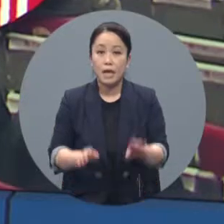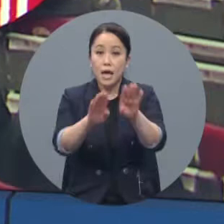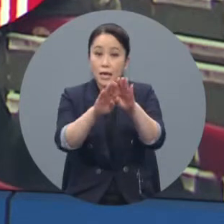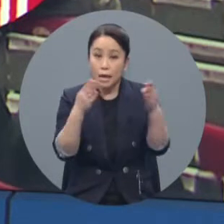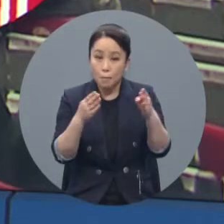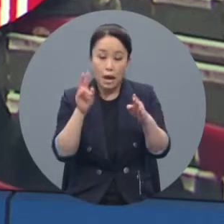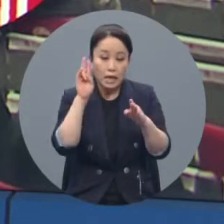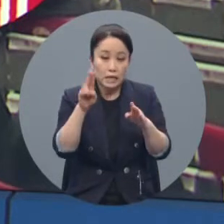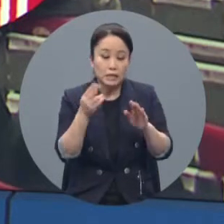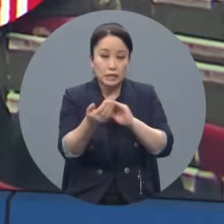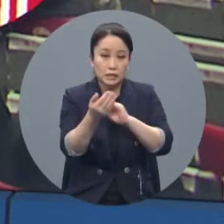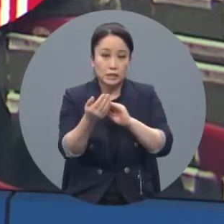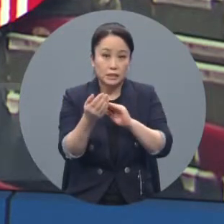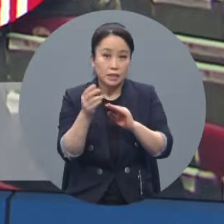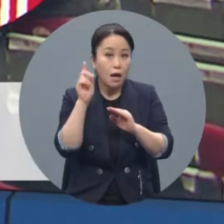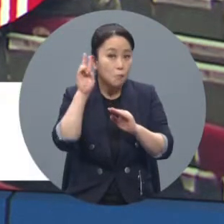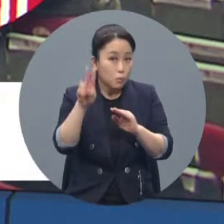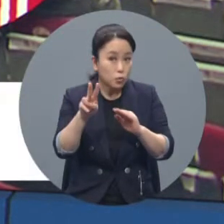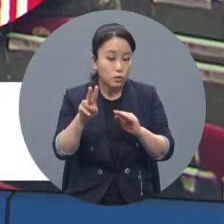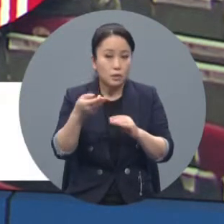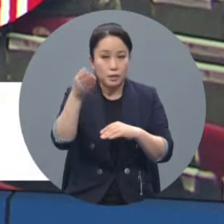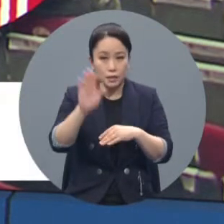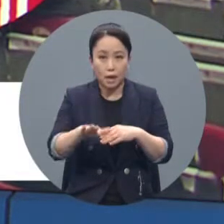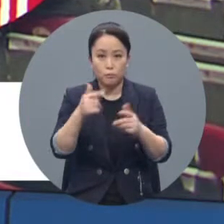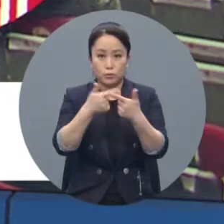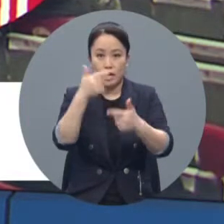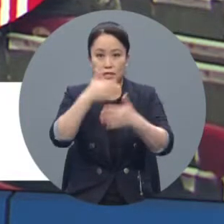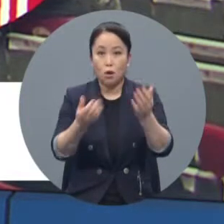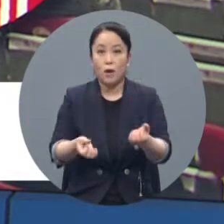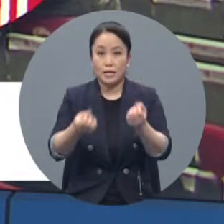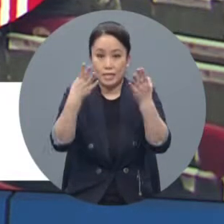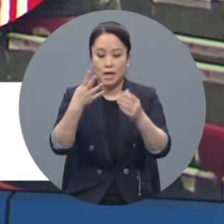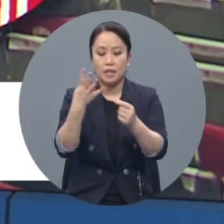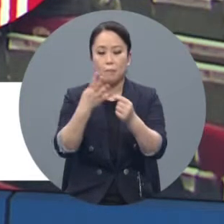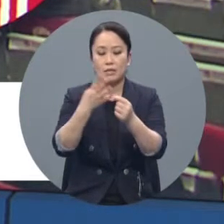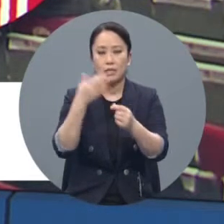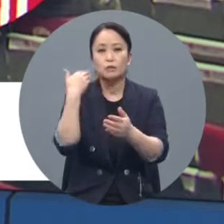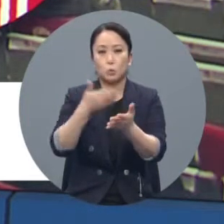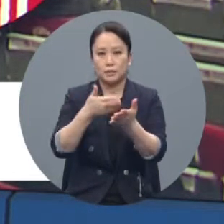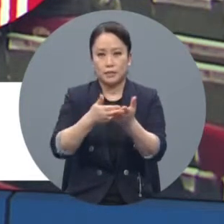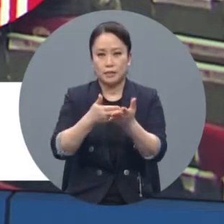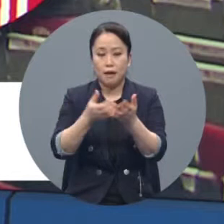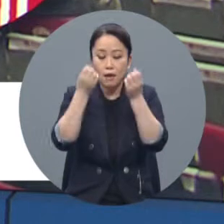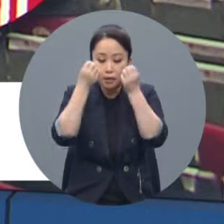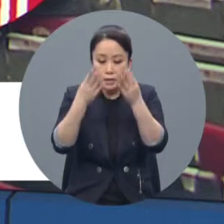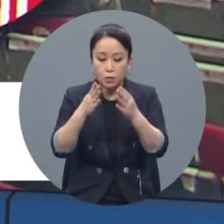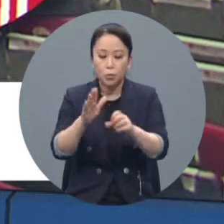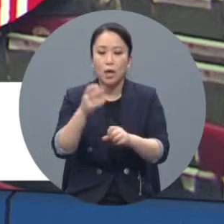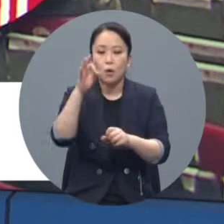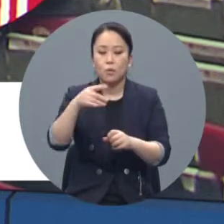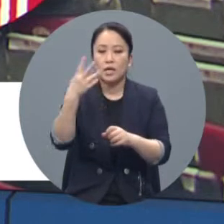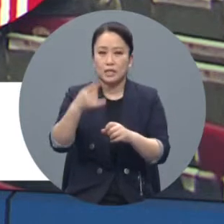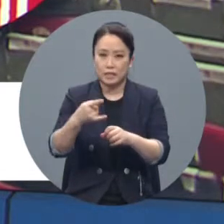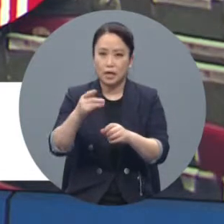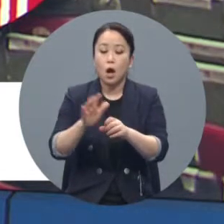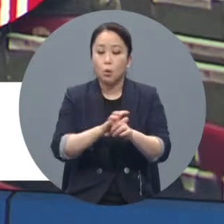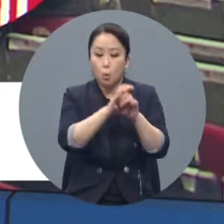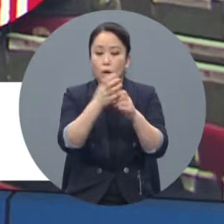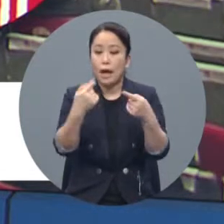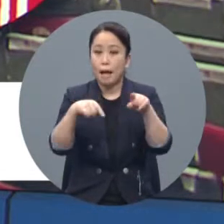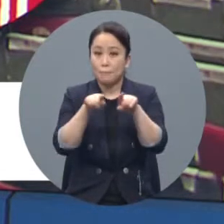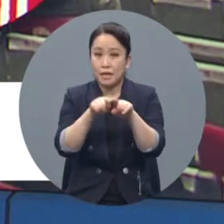개막을 이틀 앞둔 부산영화제 기획보도 네 번째 순서입니다. 새롭게 위드 코로나 시대를 열어가는 부산국제영화제는